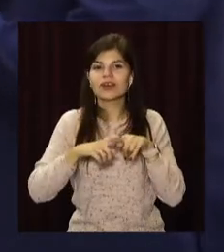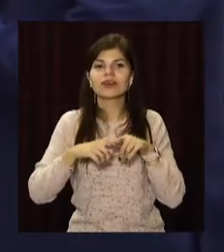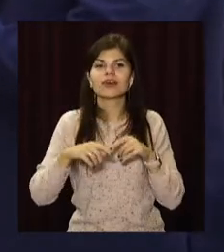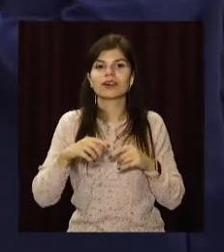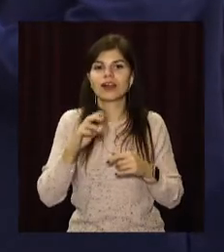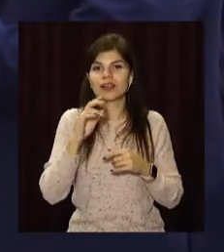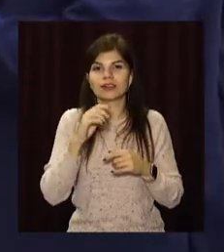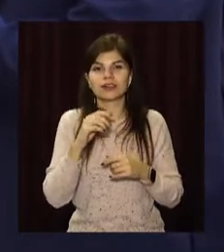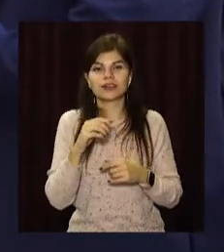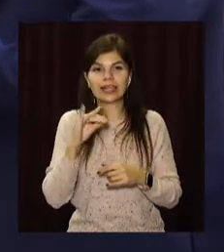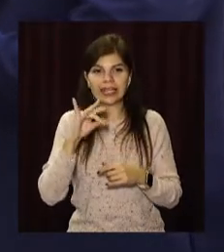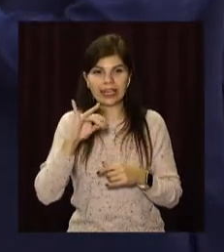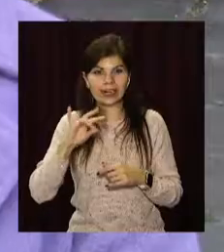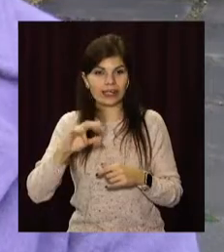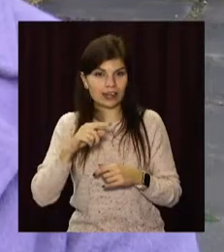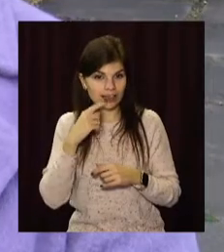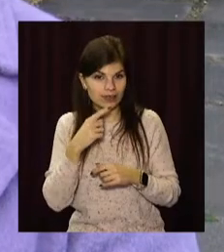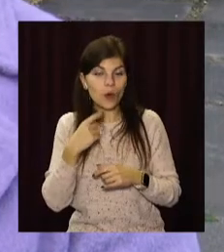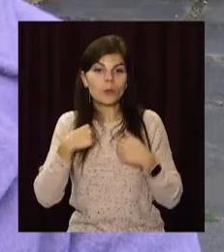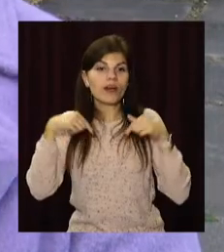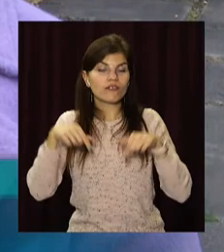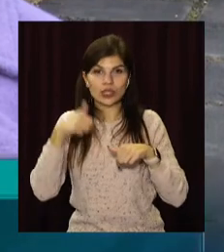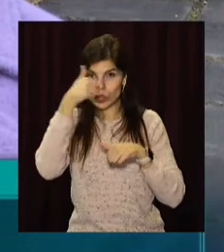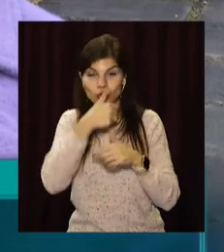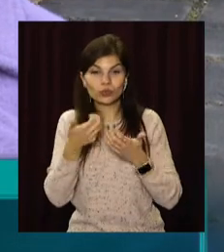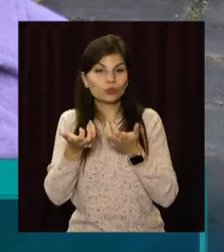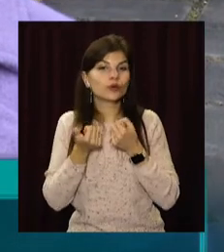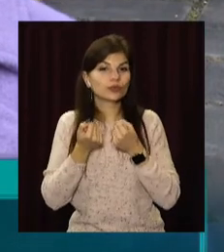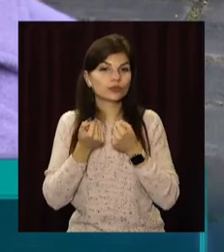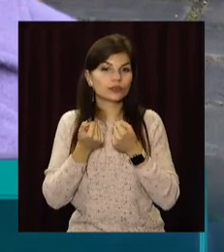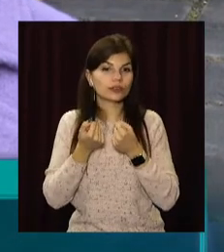Невитродівської громади Ірина Пелецька. Ми в цьому році отримали на